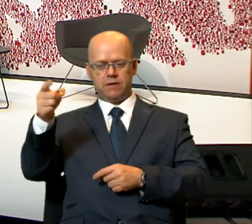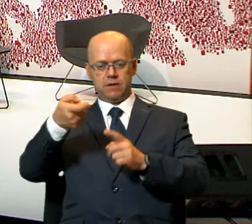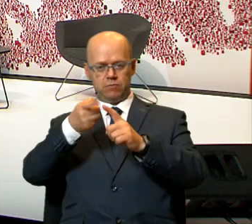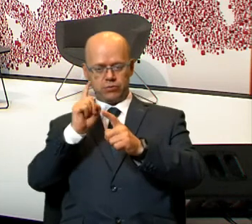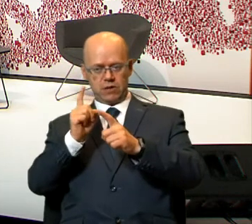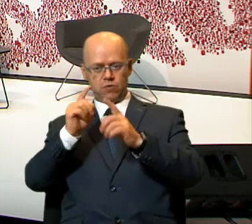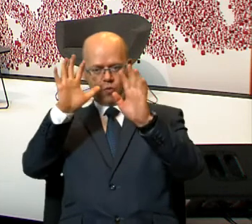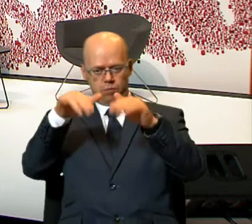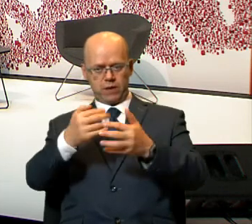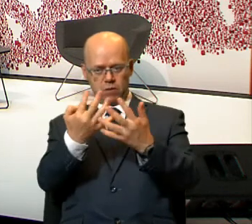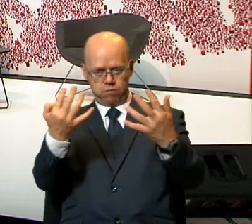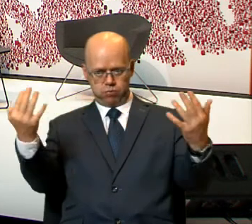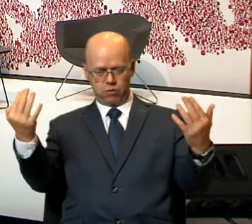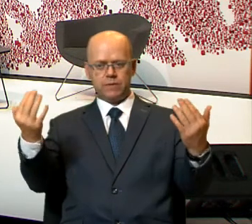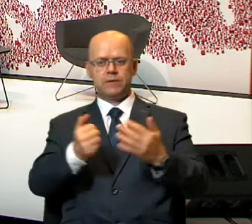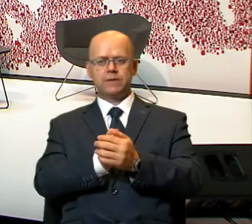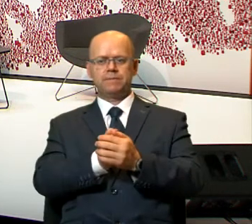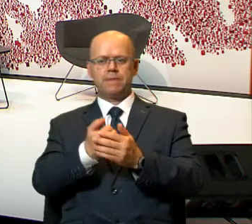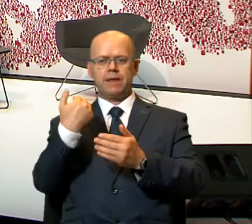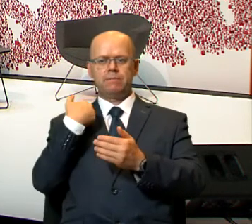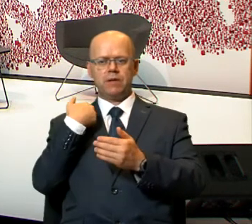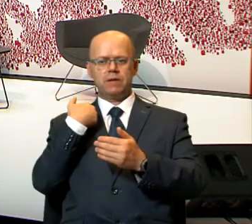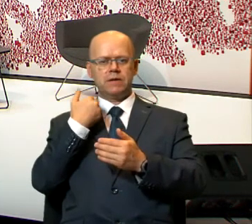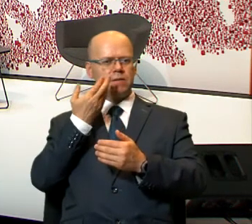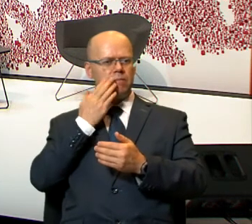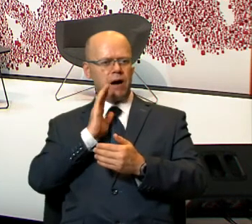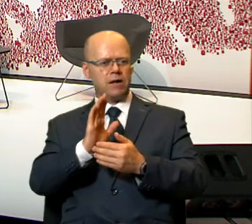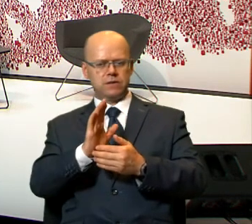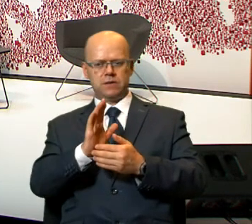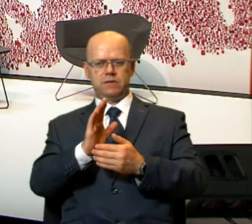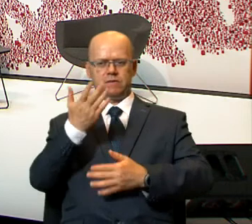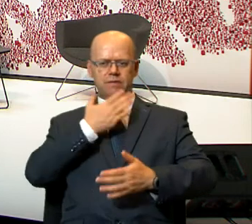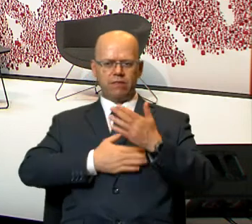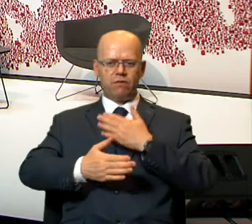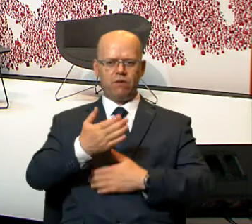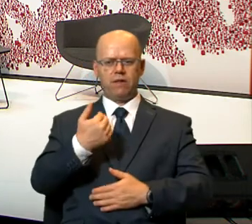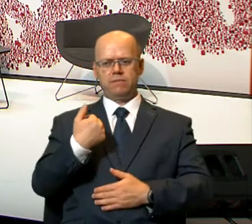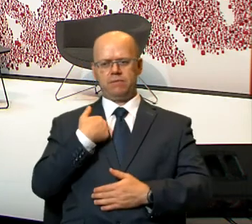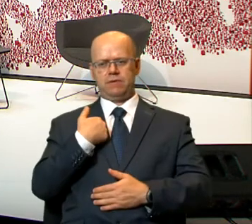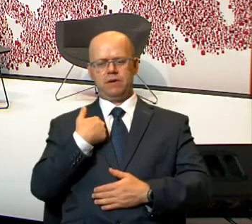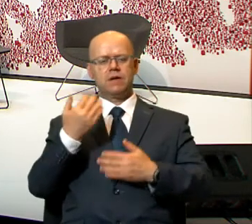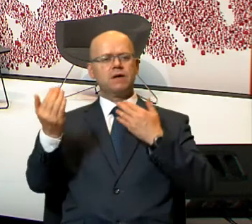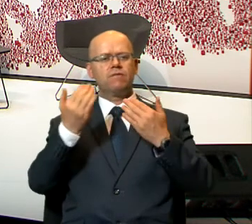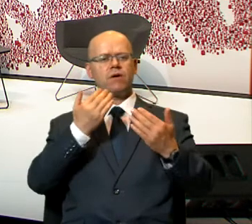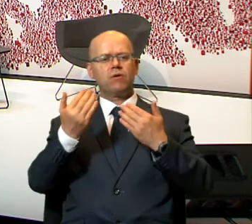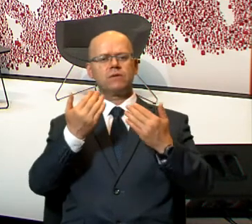upadkiem muru byli bardziej zadowoleni z tego, jak